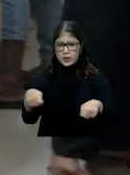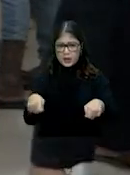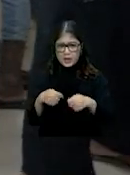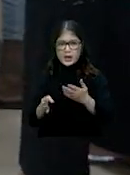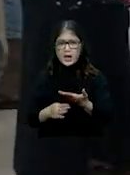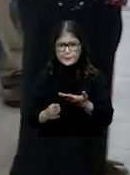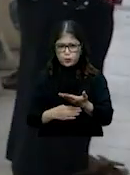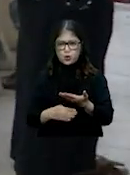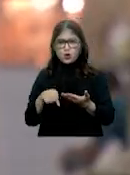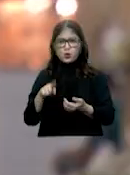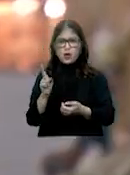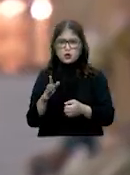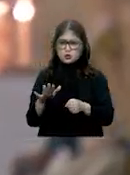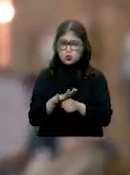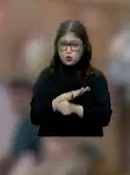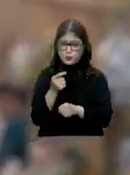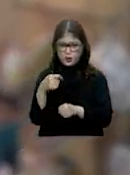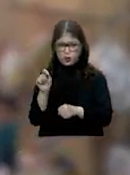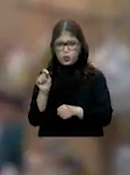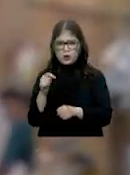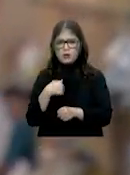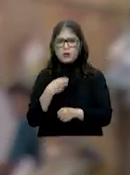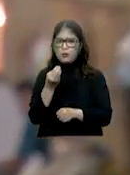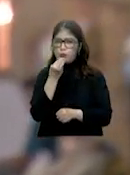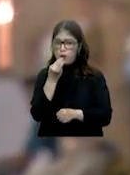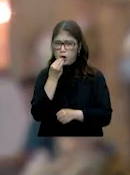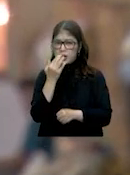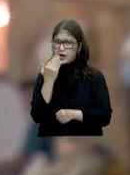harus cukup Saya mau makan